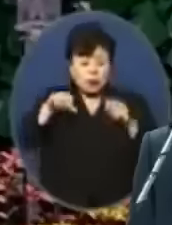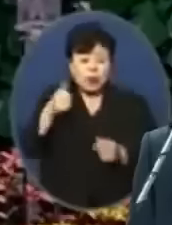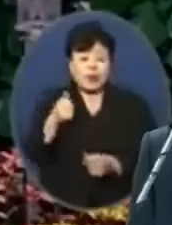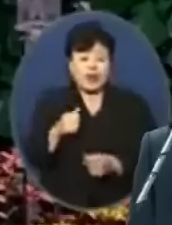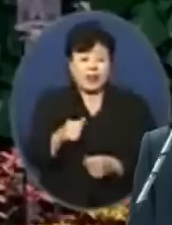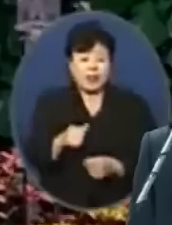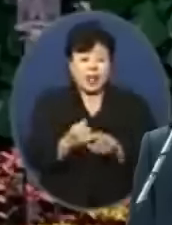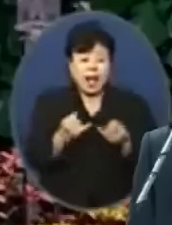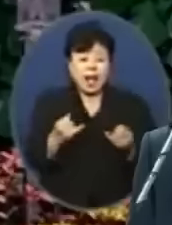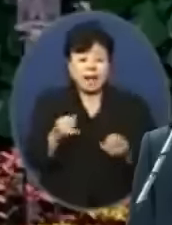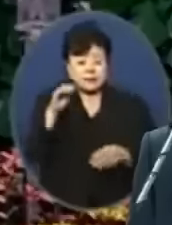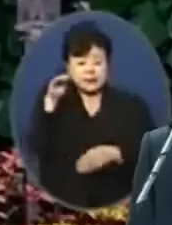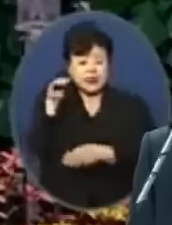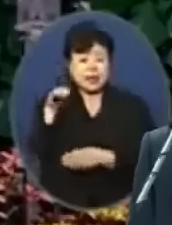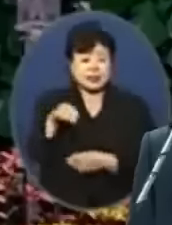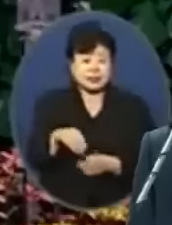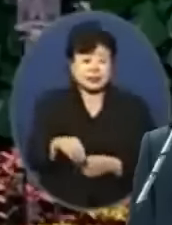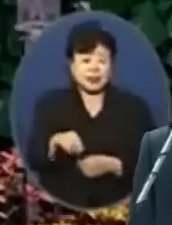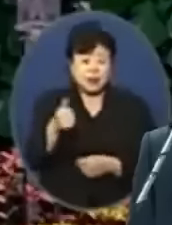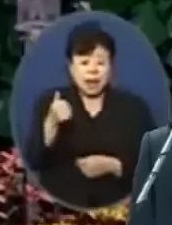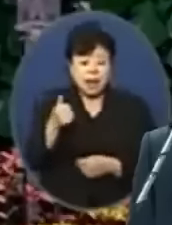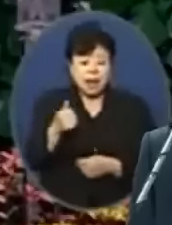500마리 종도 많았습니다. 그런데